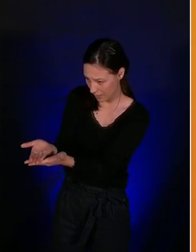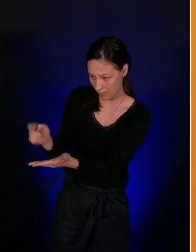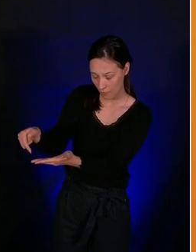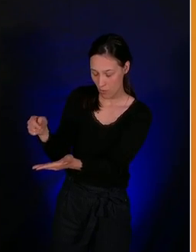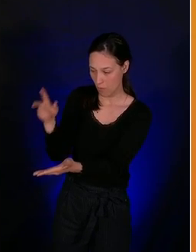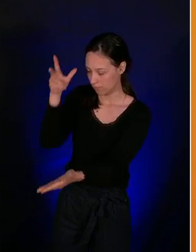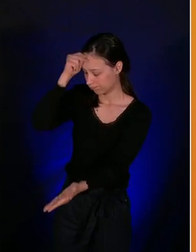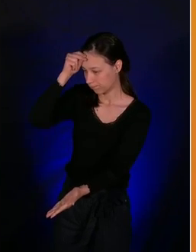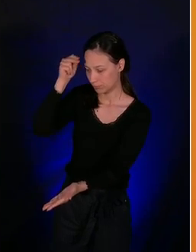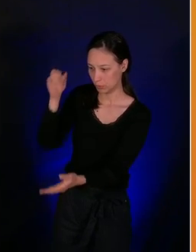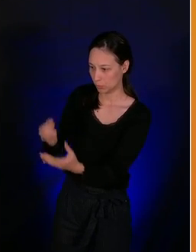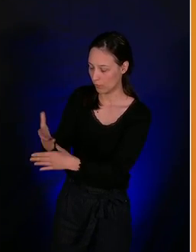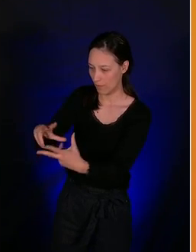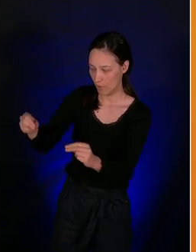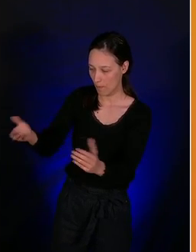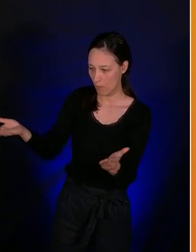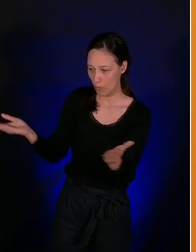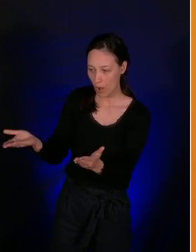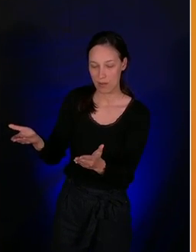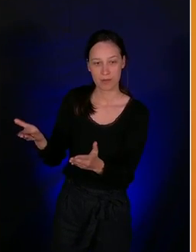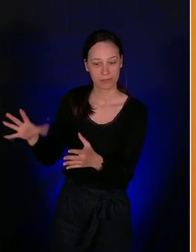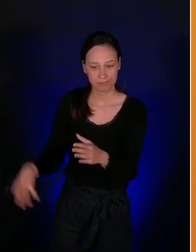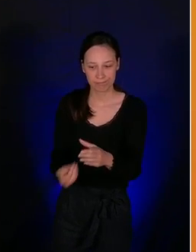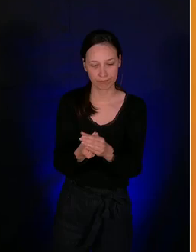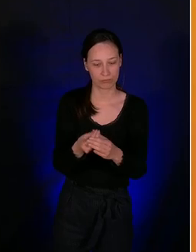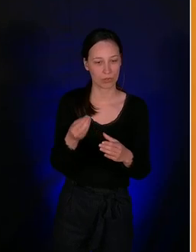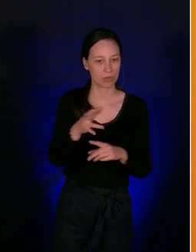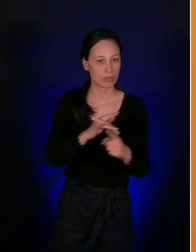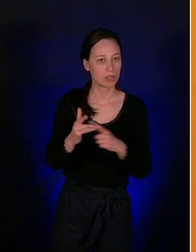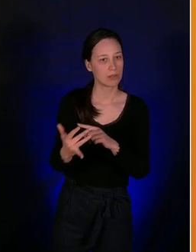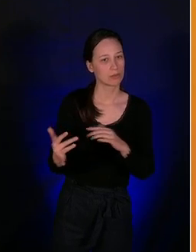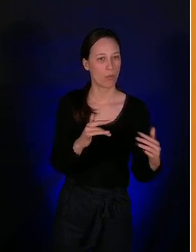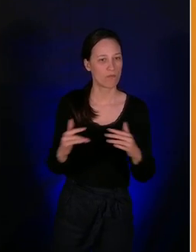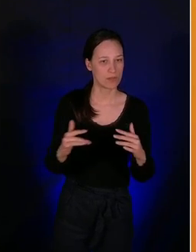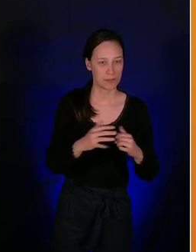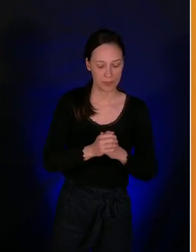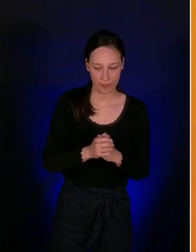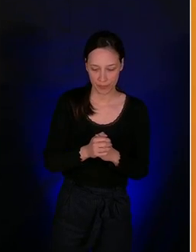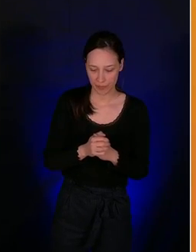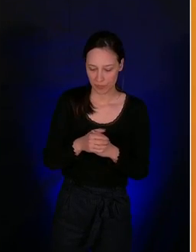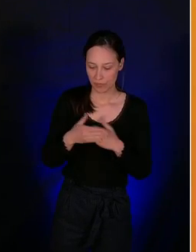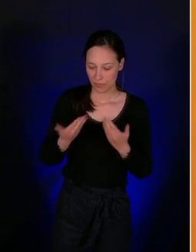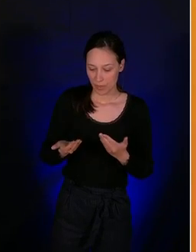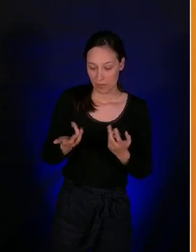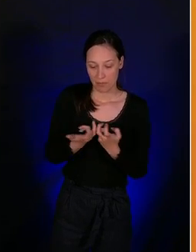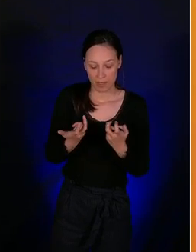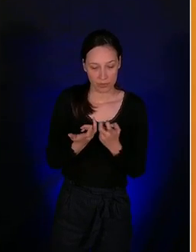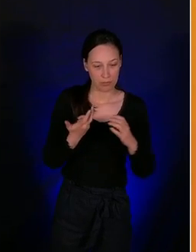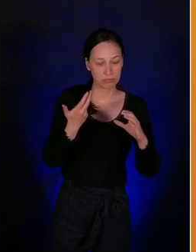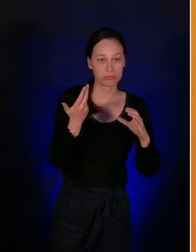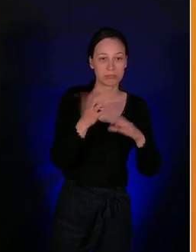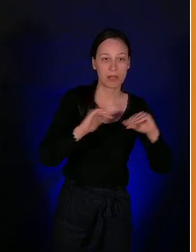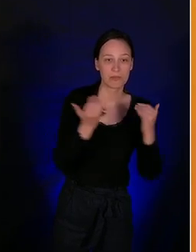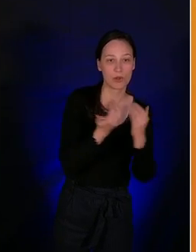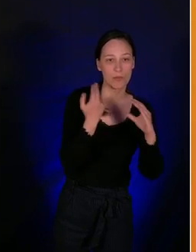sociaux. La CGT doit être aux côtés de ces travailleuses et travailleurs, des plateformes, Uber, les coursiers et